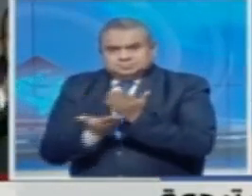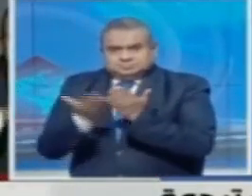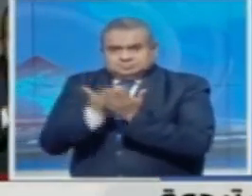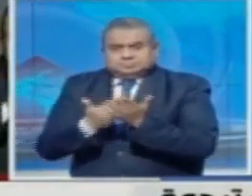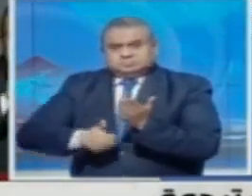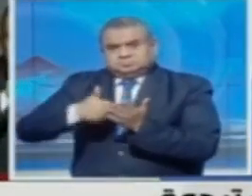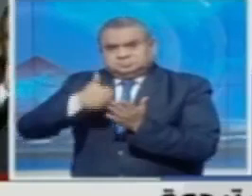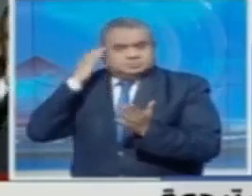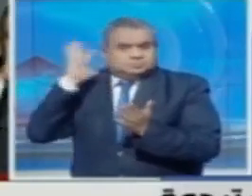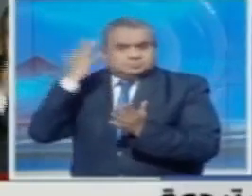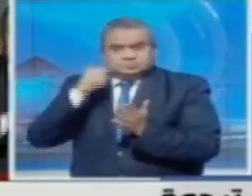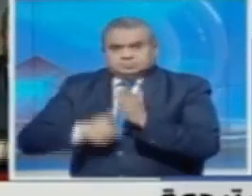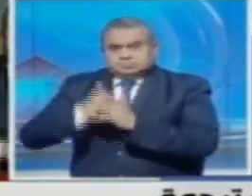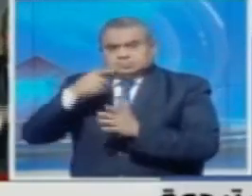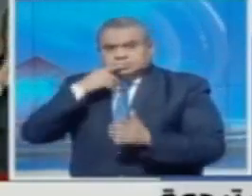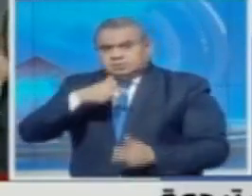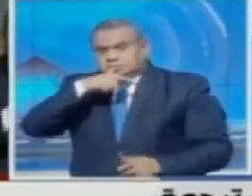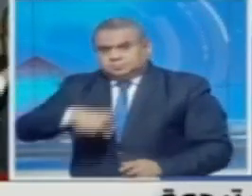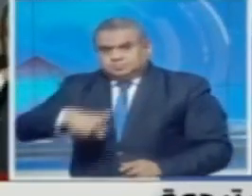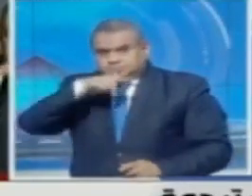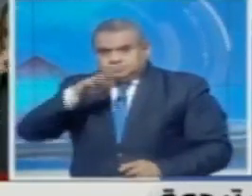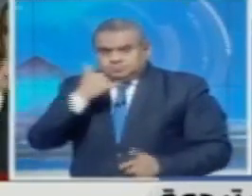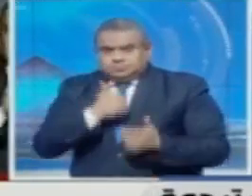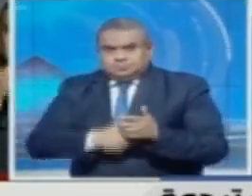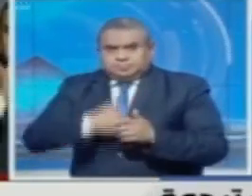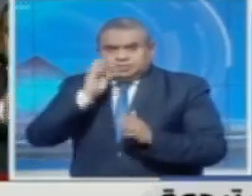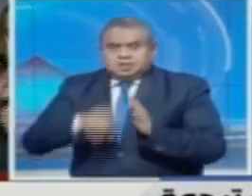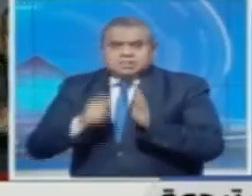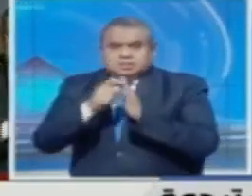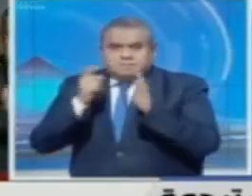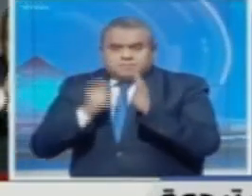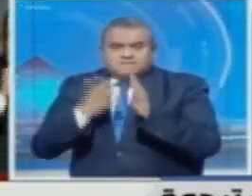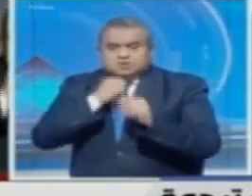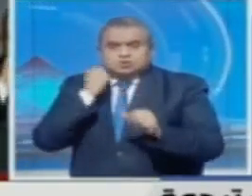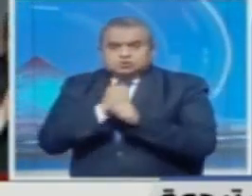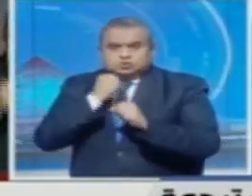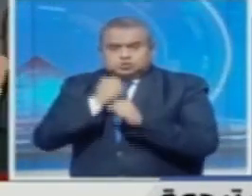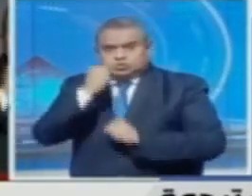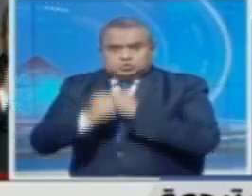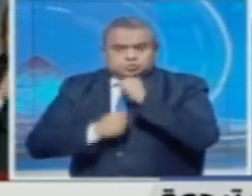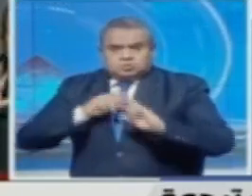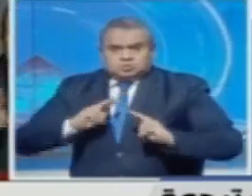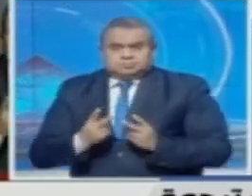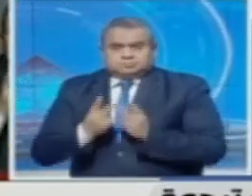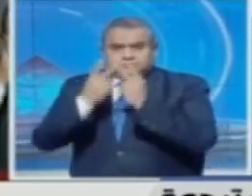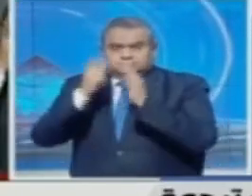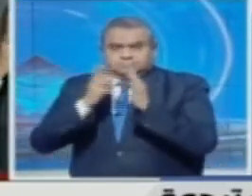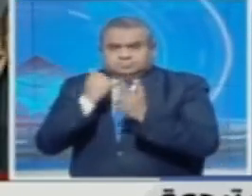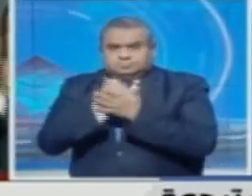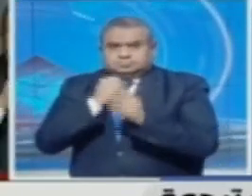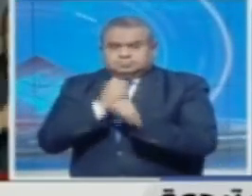يعني يمكن كل الكلام بيأكد أن هذا الأمر محتاج أن احنا نتحرك في تطويره عشان يجابه هذه